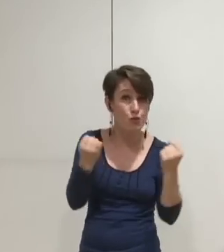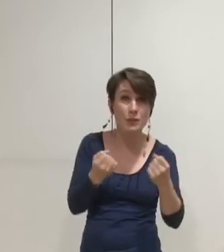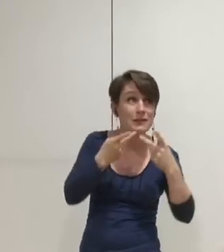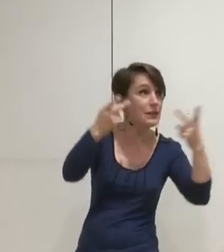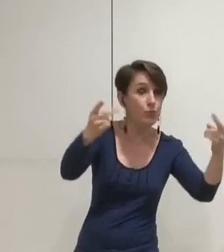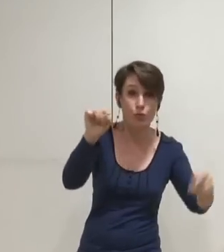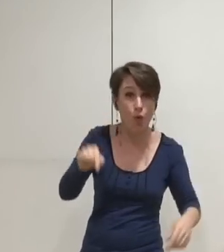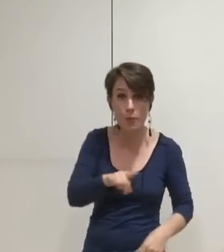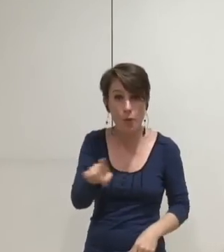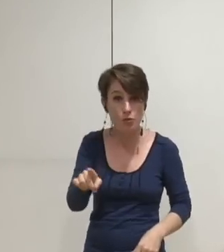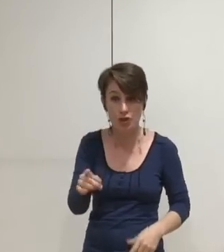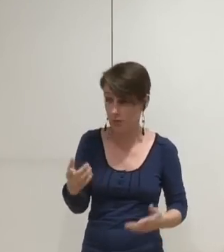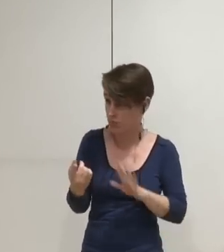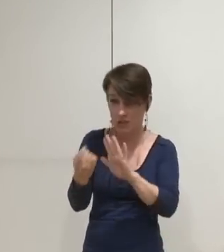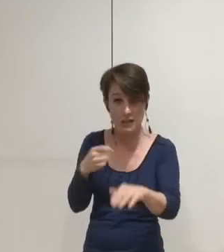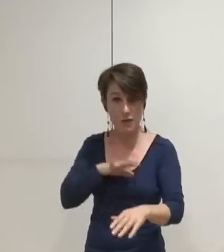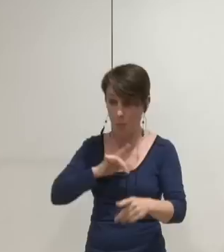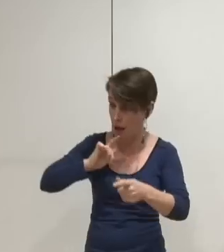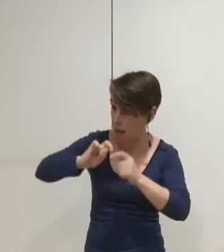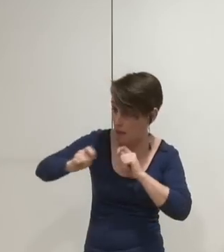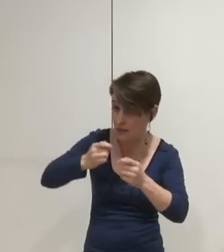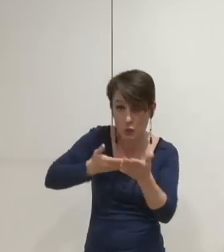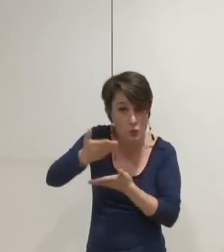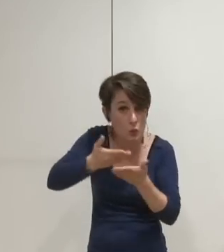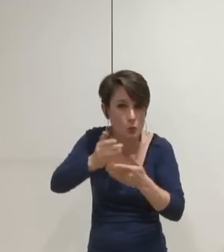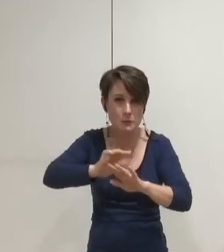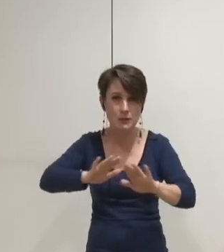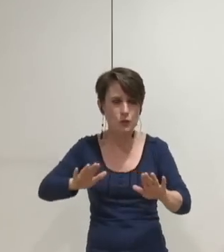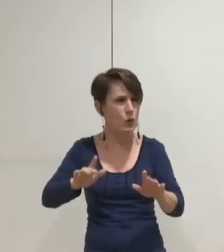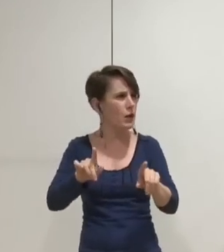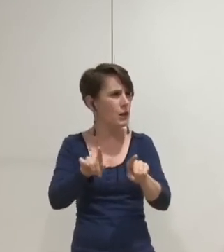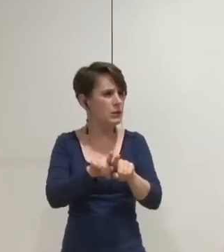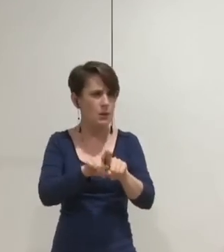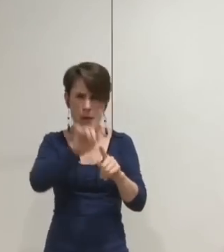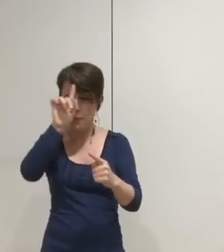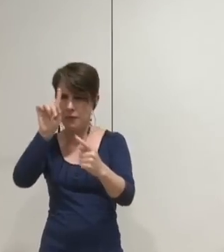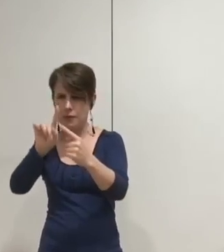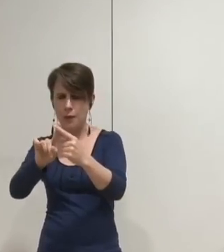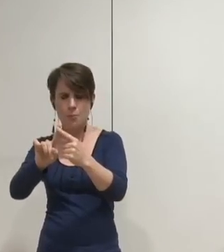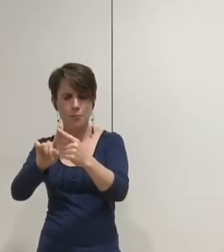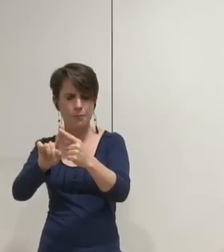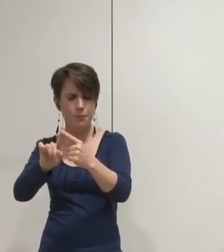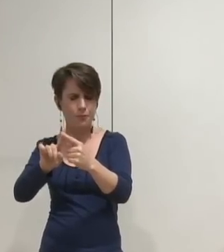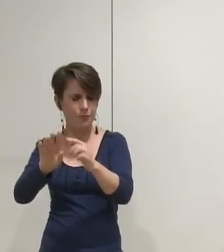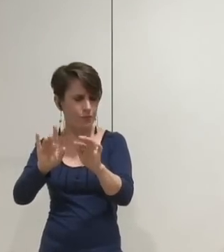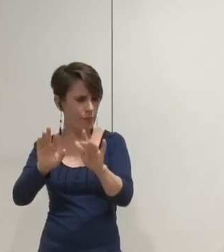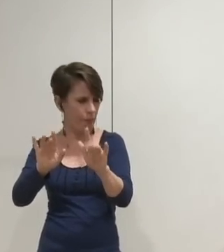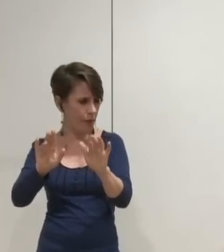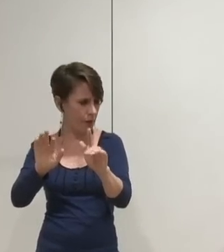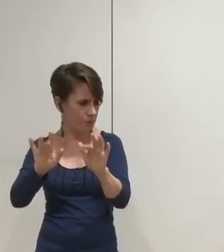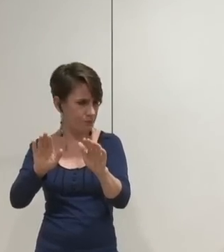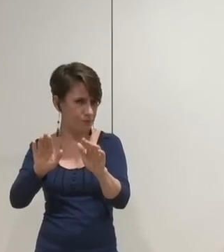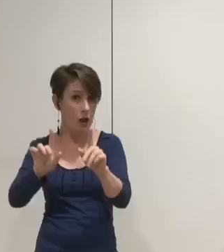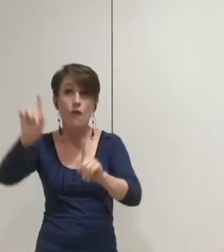des discussions de même je crois que c'est la même chose pour le il me semble pour les